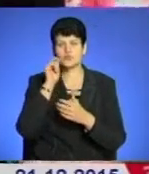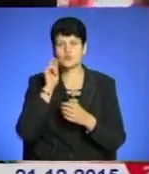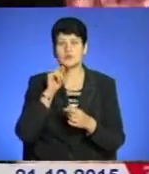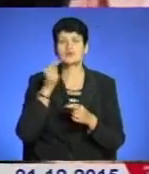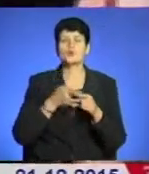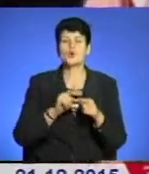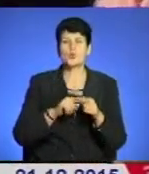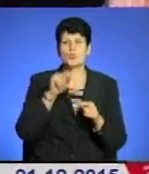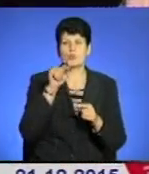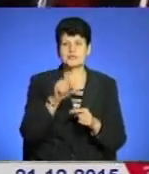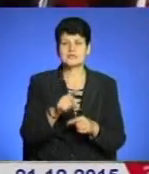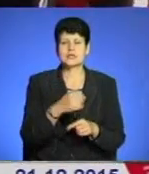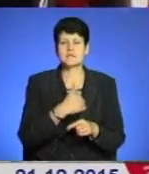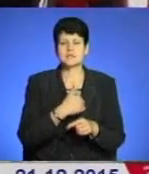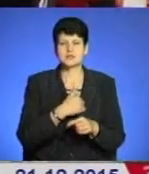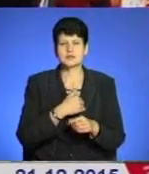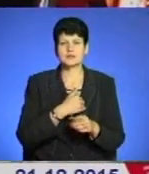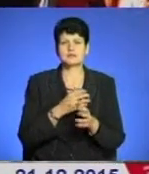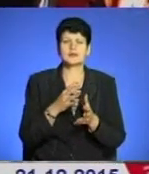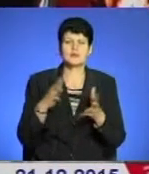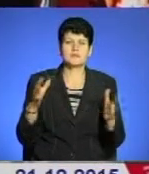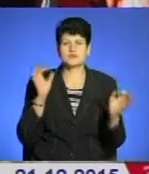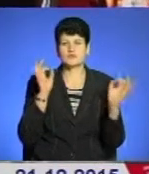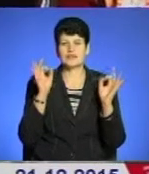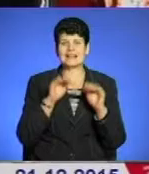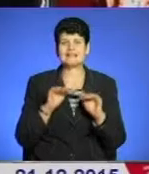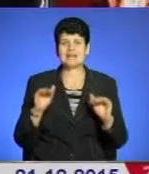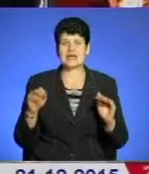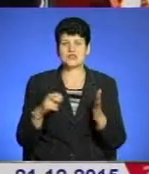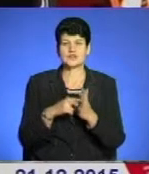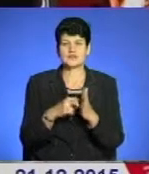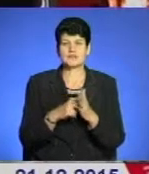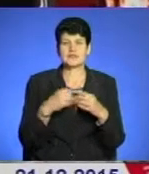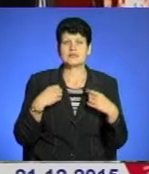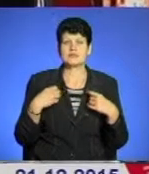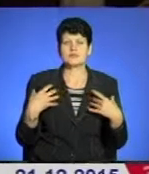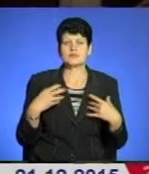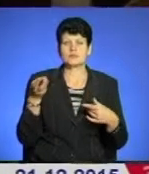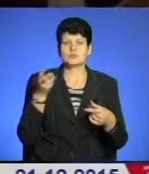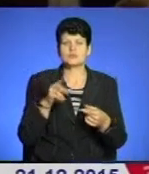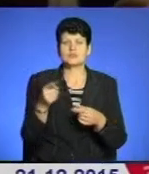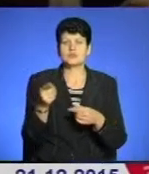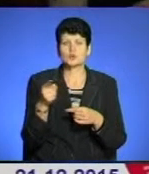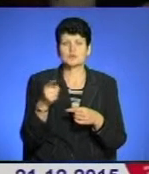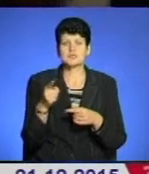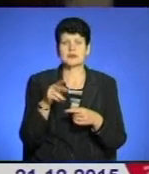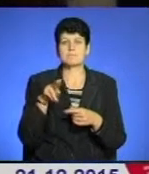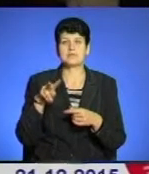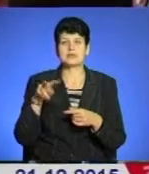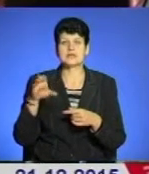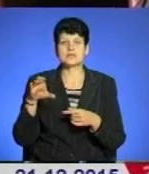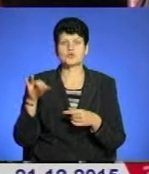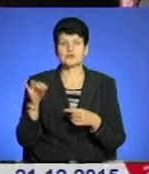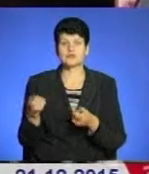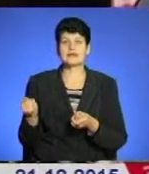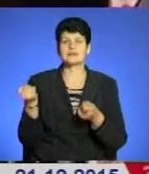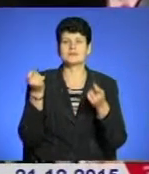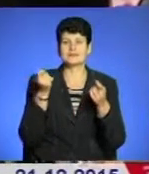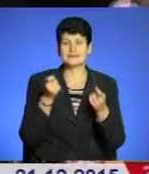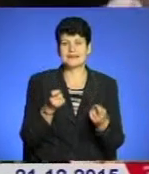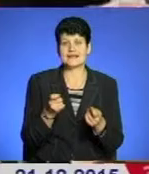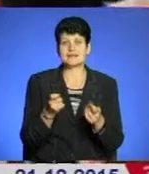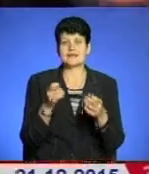це бажання найчастіше звучало у дитячих листах. На свято завітали і тернопільські пластуни, які принесли Вифлеємський